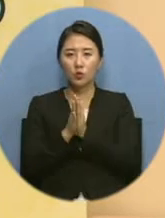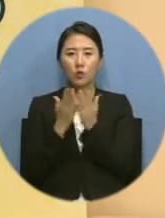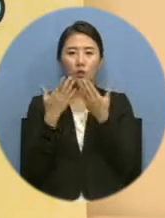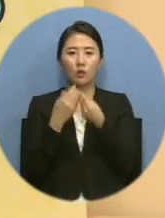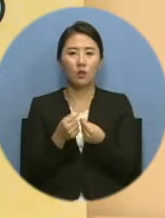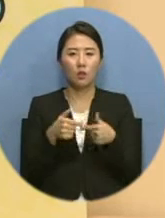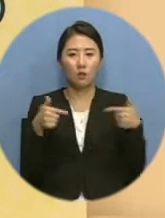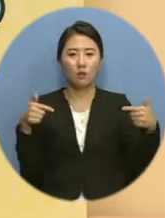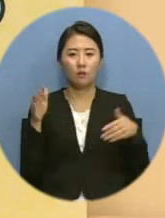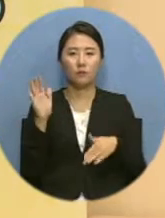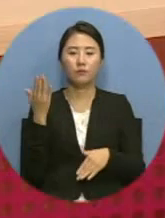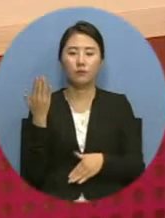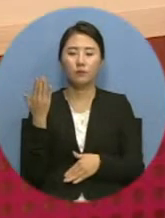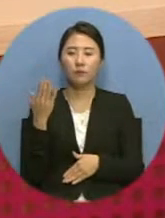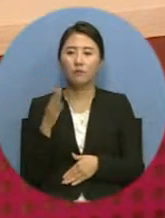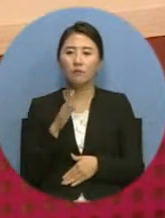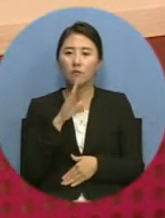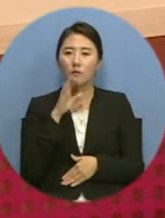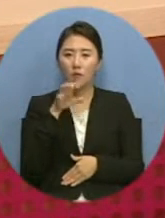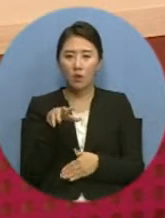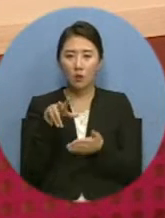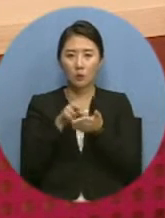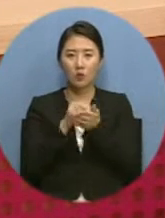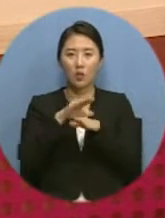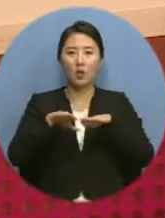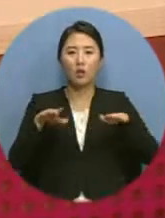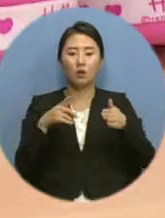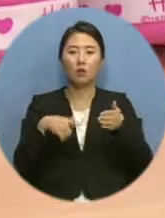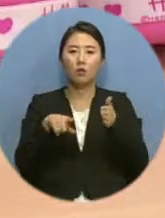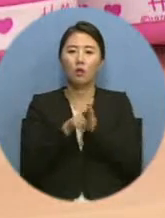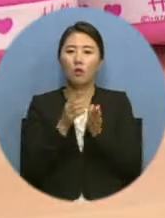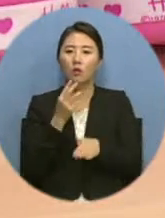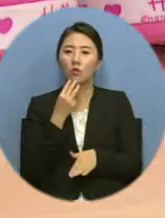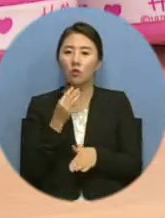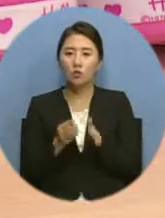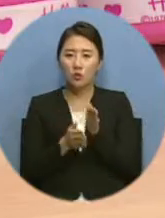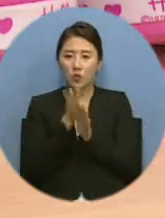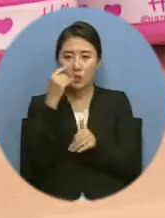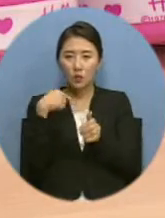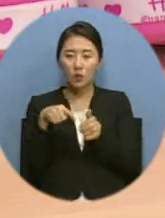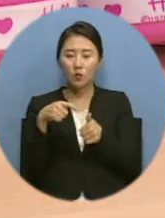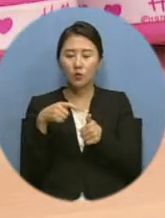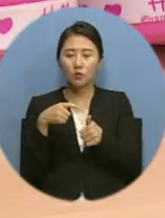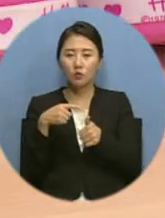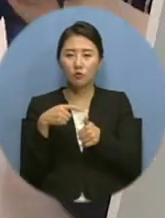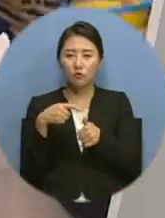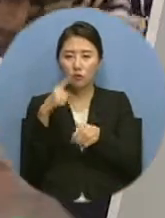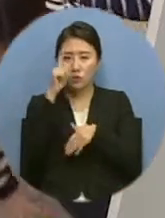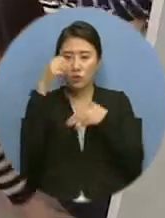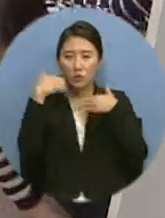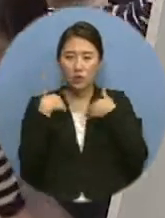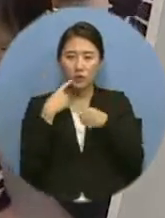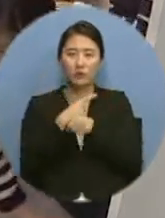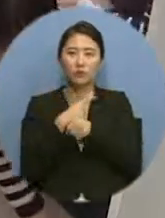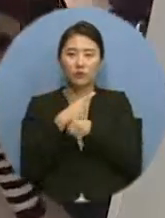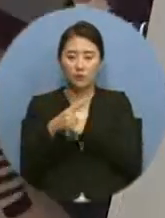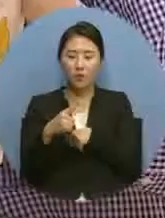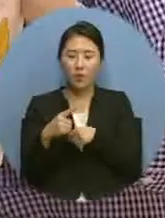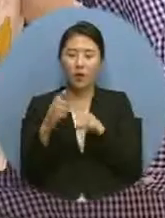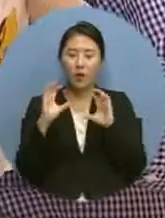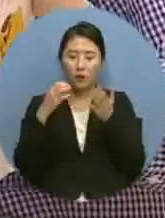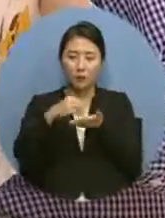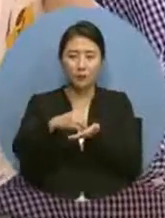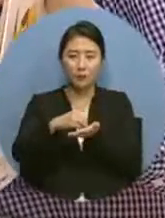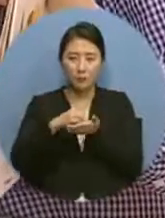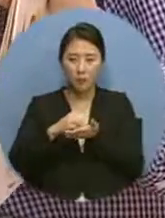늘고 있습니다. 현장에 이 같은 문제를 해결하기 위해 서울시 교육청이 2016학년도 유치원 원화 모집 개선